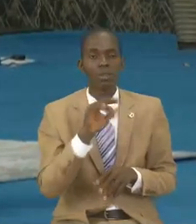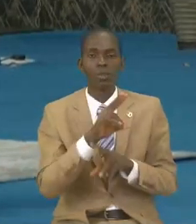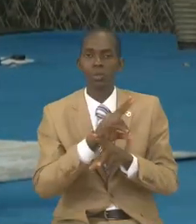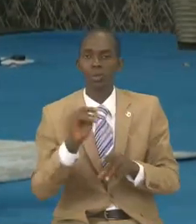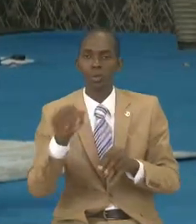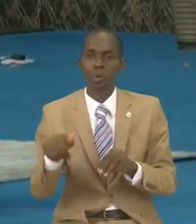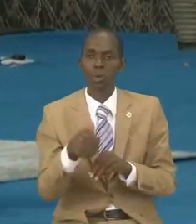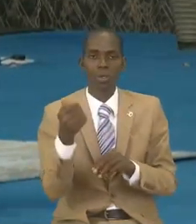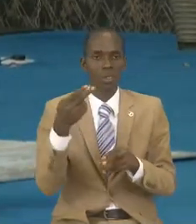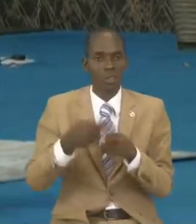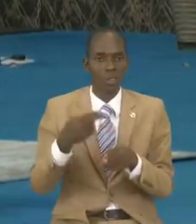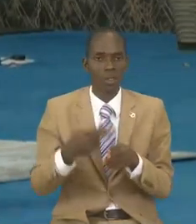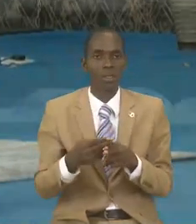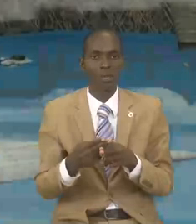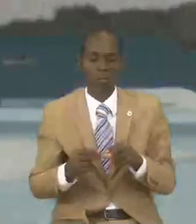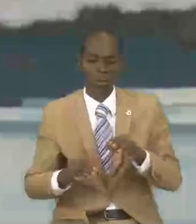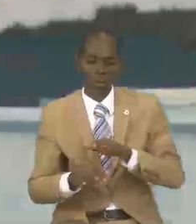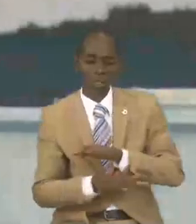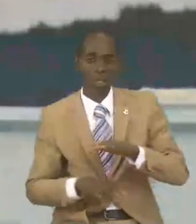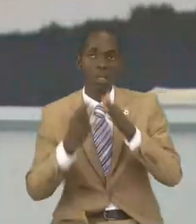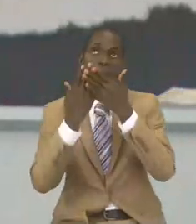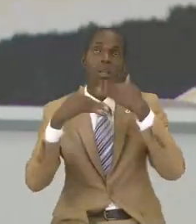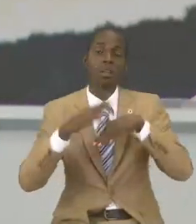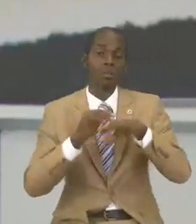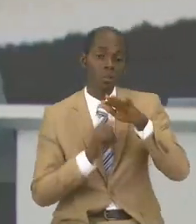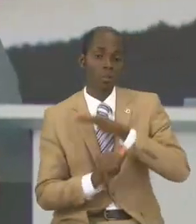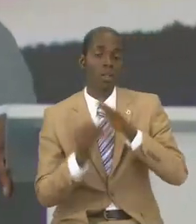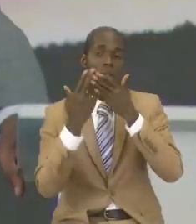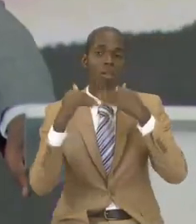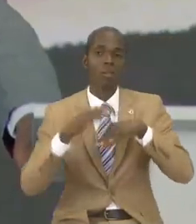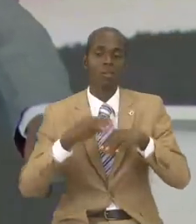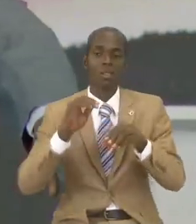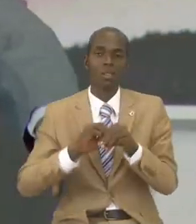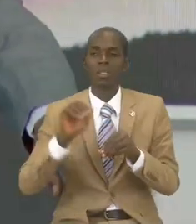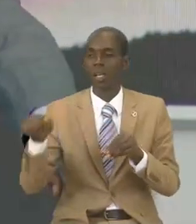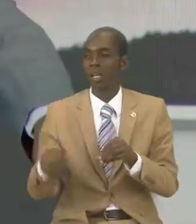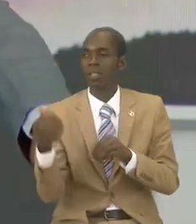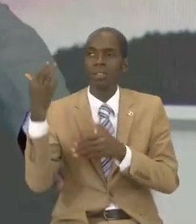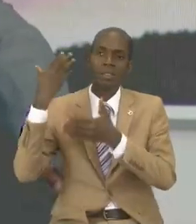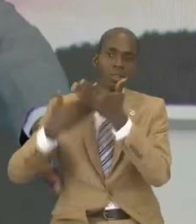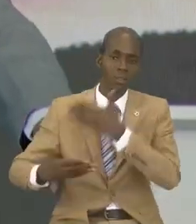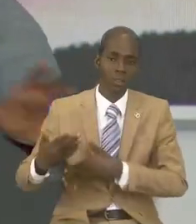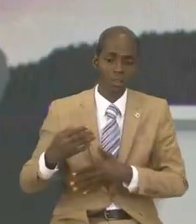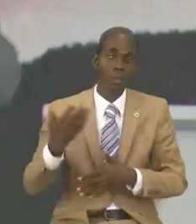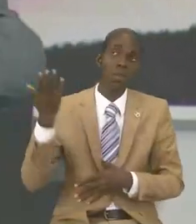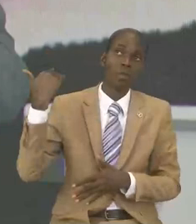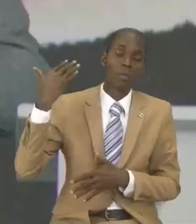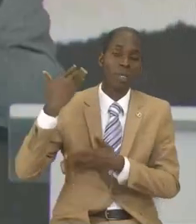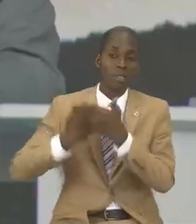le ciel aucun autre nom qui a été donné dans n'importe quelle génération, dans la génération, dans notre